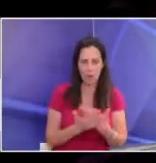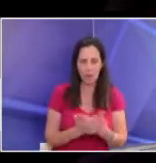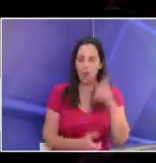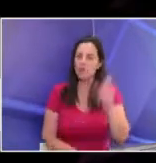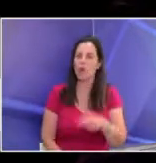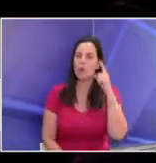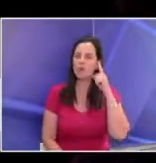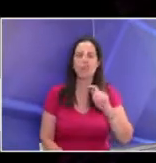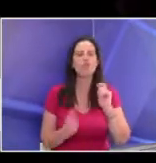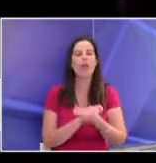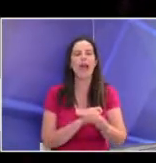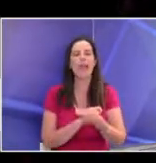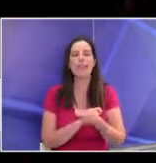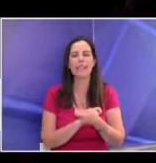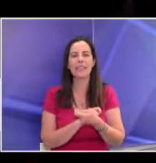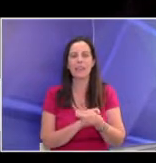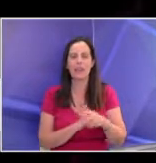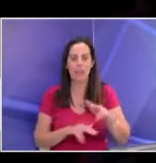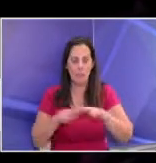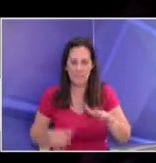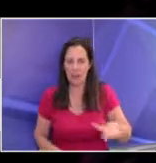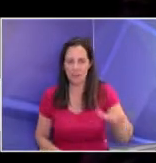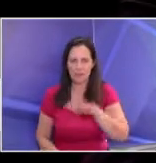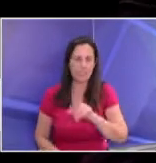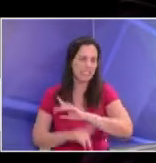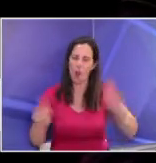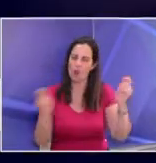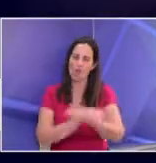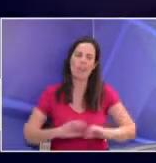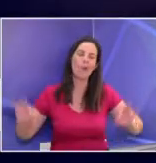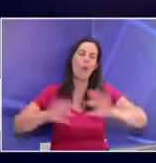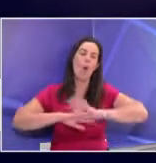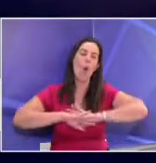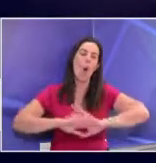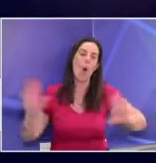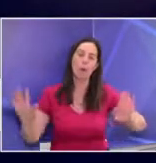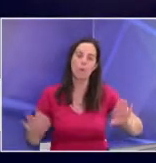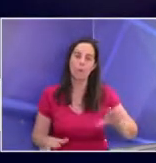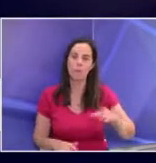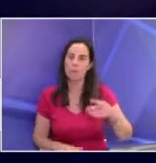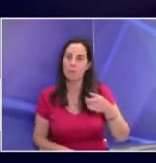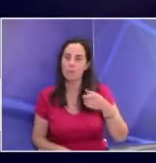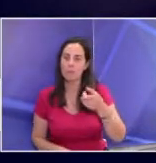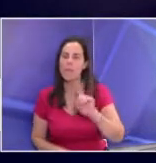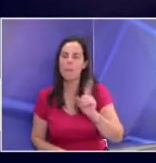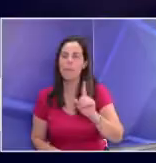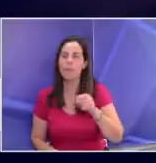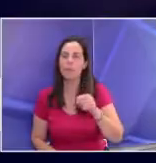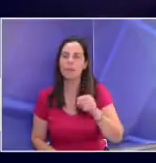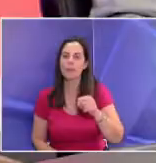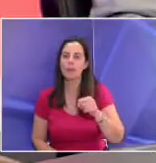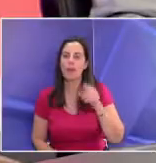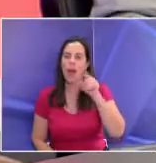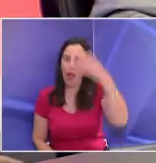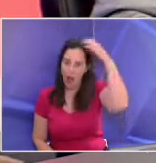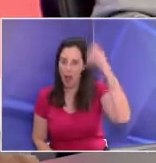אנשים חושבים שזה ישנה את הארכיטקטורה הגיאופוליטית במזרח התיכון. זה לא. לא ישנה. לא נחרץ גורלו? לא נחרץ גורלו? של מי? בשום פנים. של סלמן,